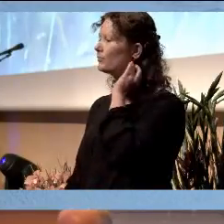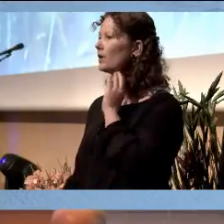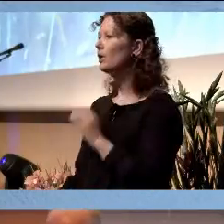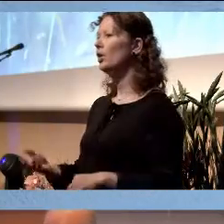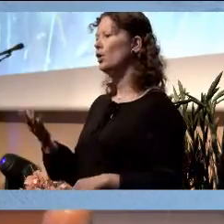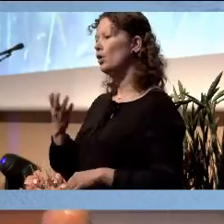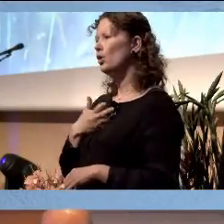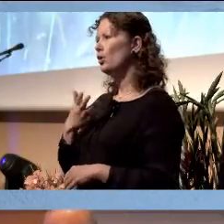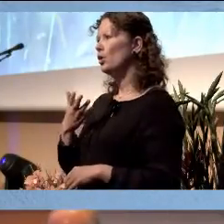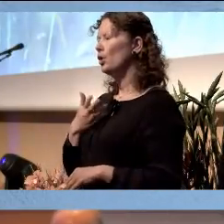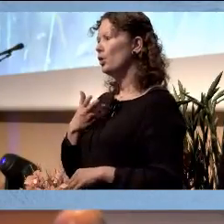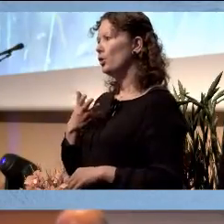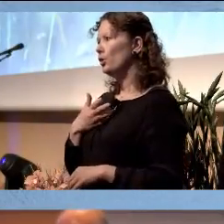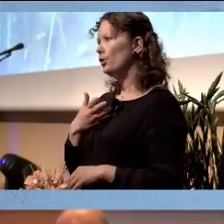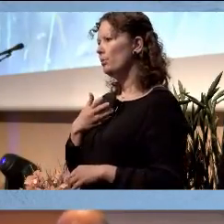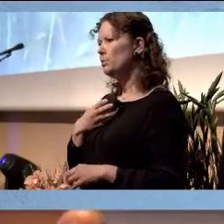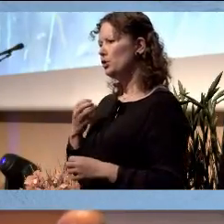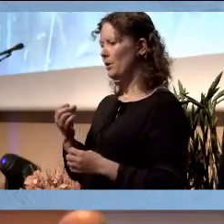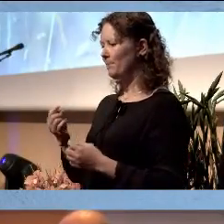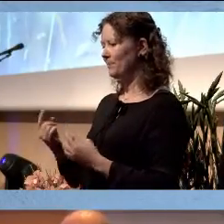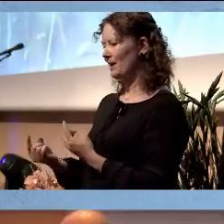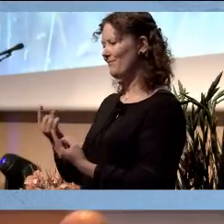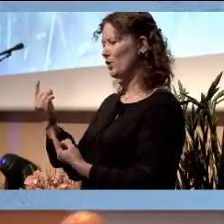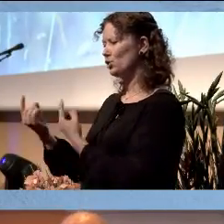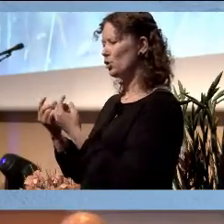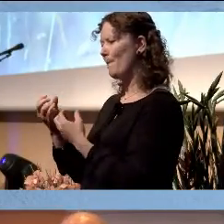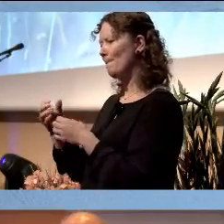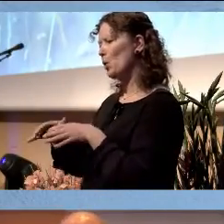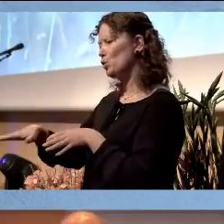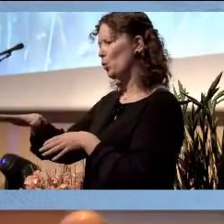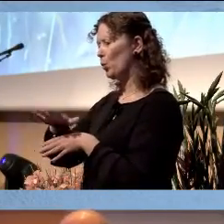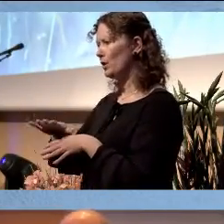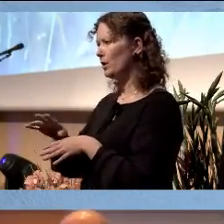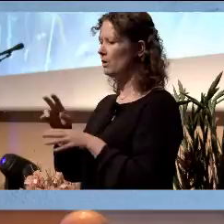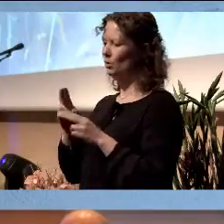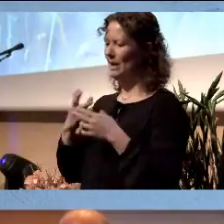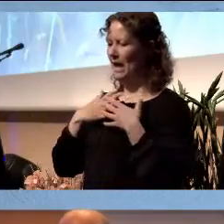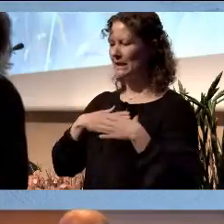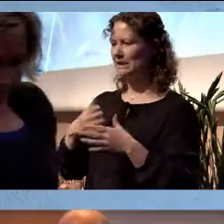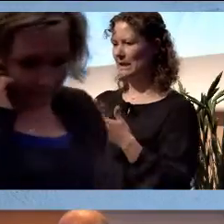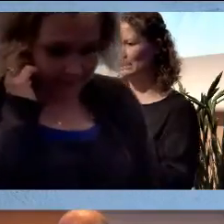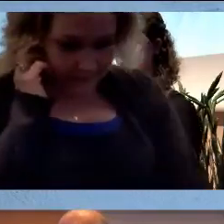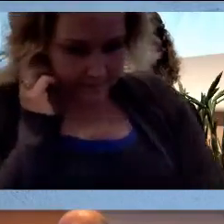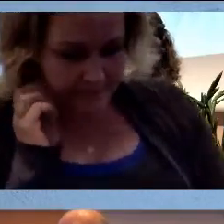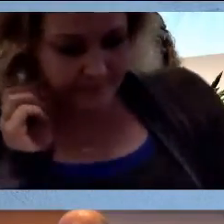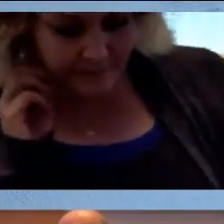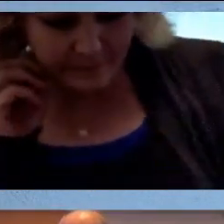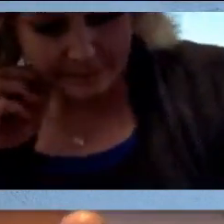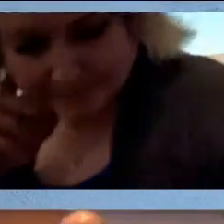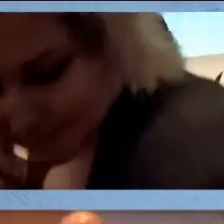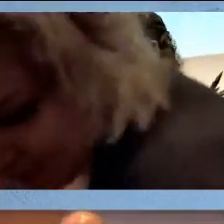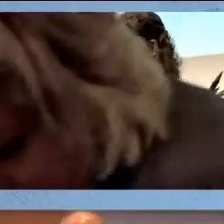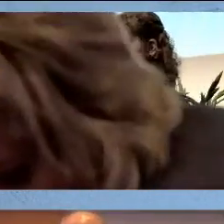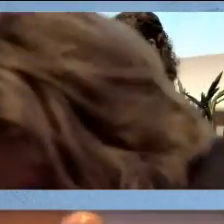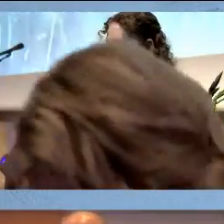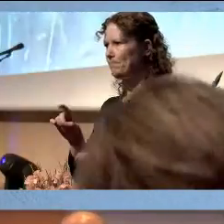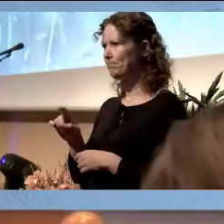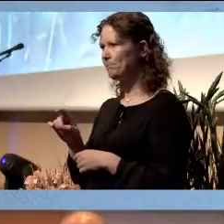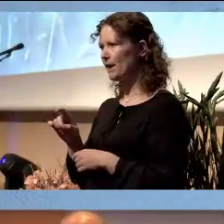Mye vokser på jordene. Mye vokser i helsetjenesten. Spørsmålet